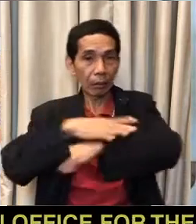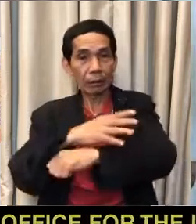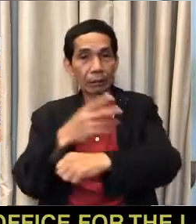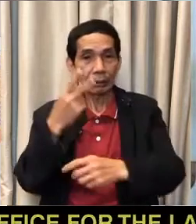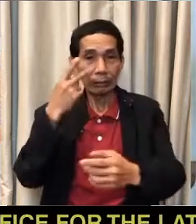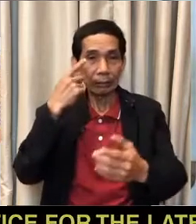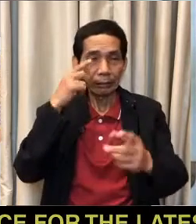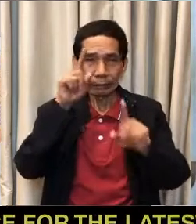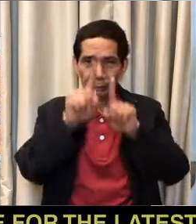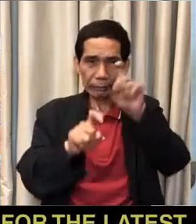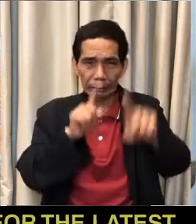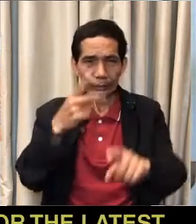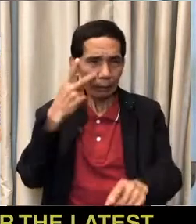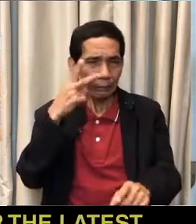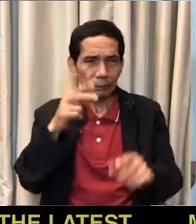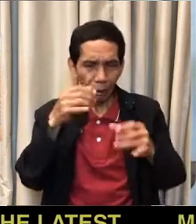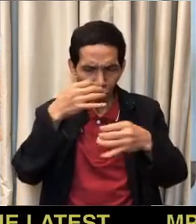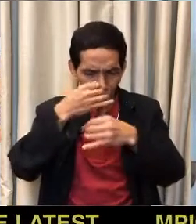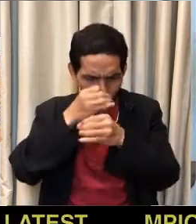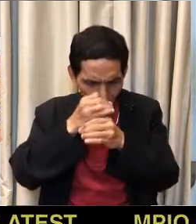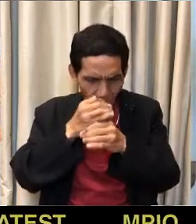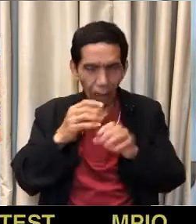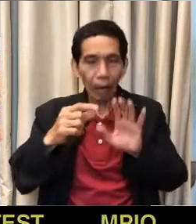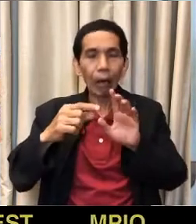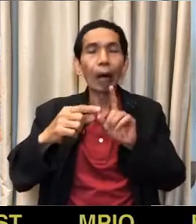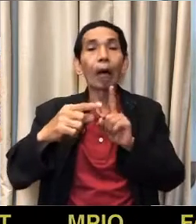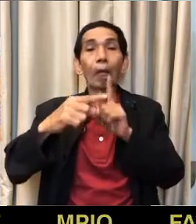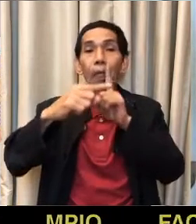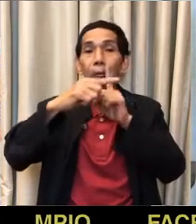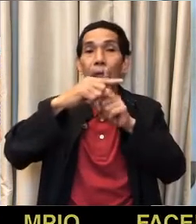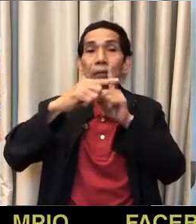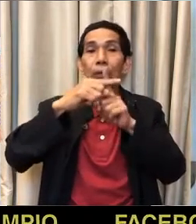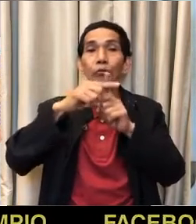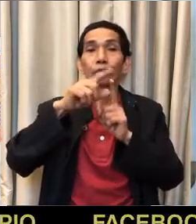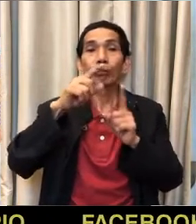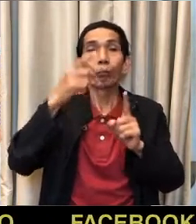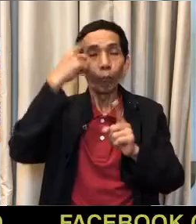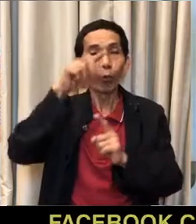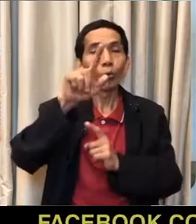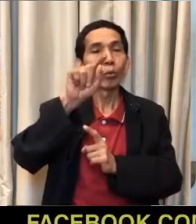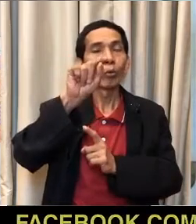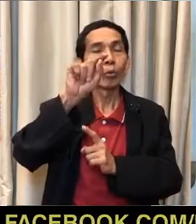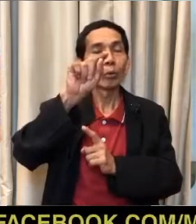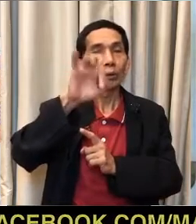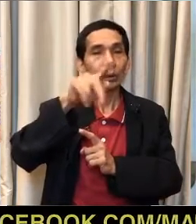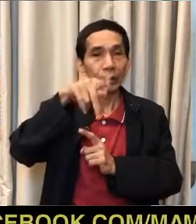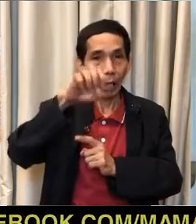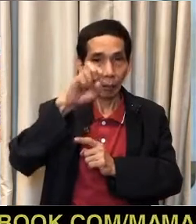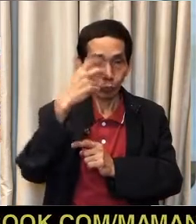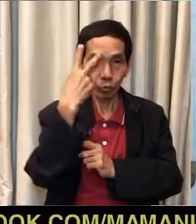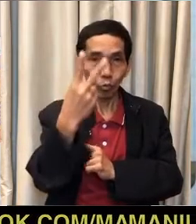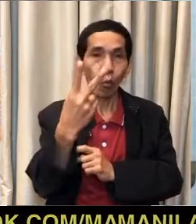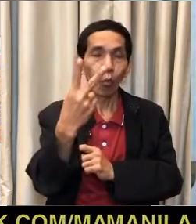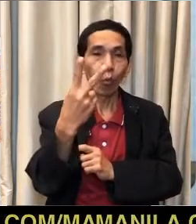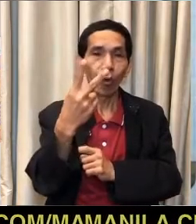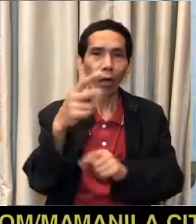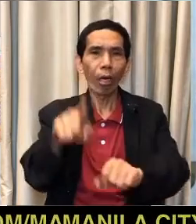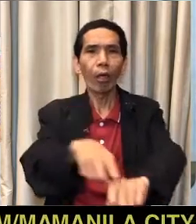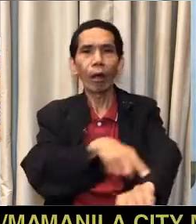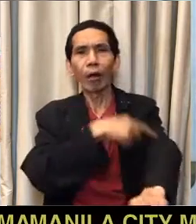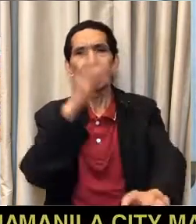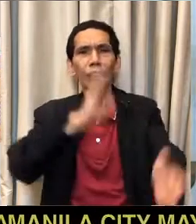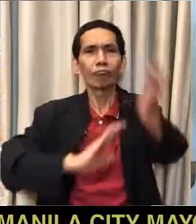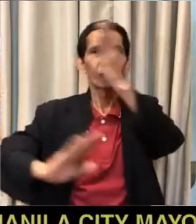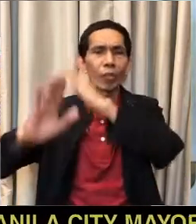pagsusuri po nila, may nakitaan po sila na nag-positive for type 2. Siyempre, nag-mutate din po yan eh. Sa katagalan ng